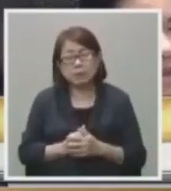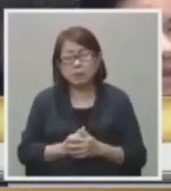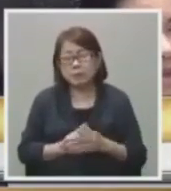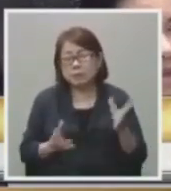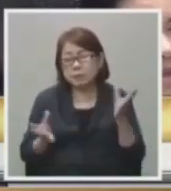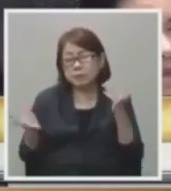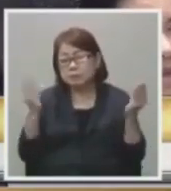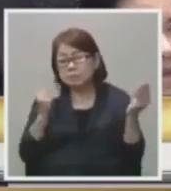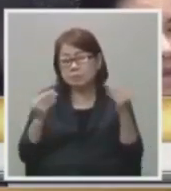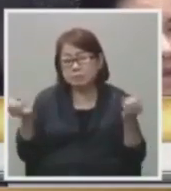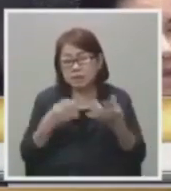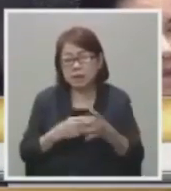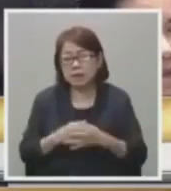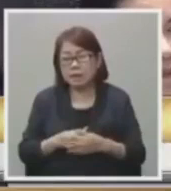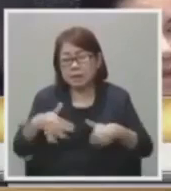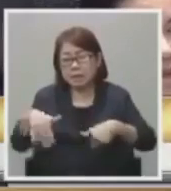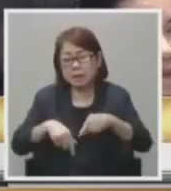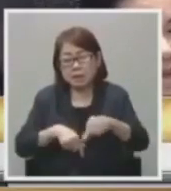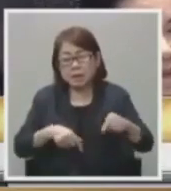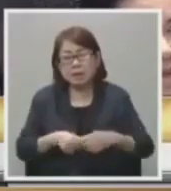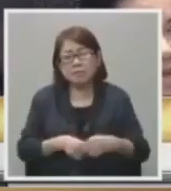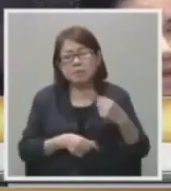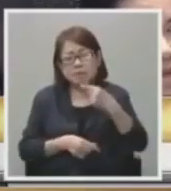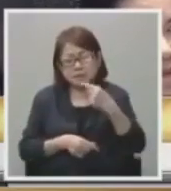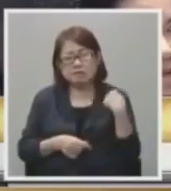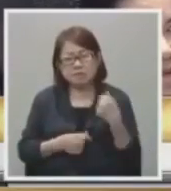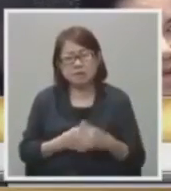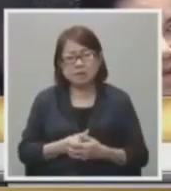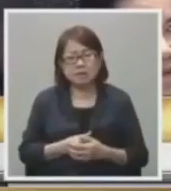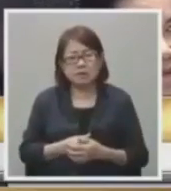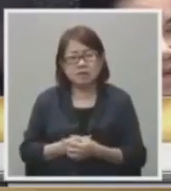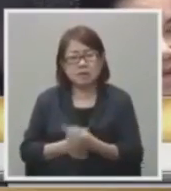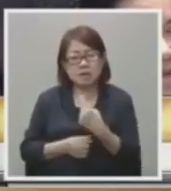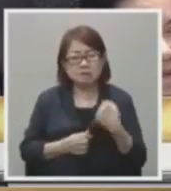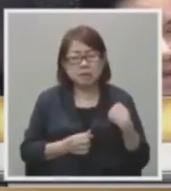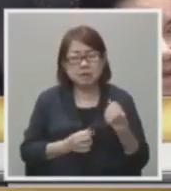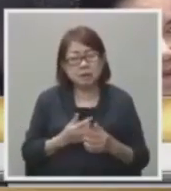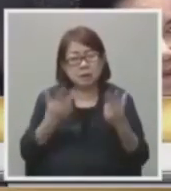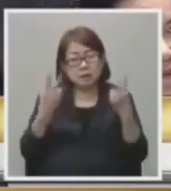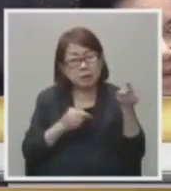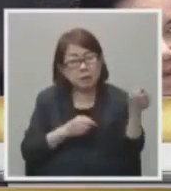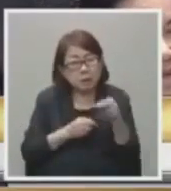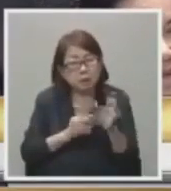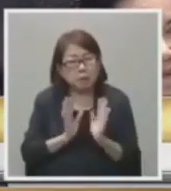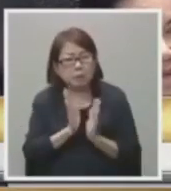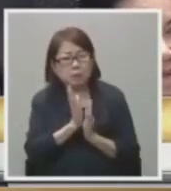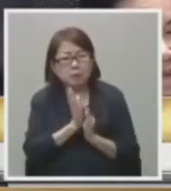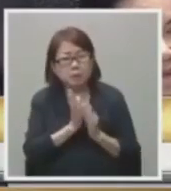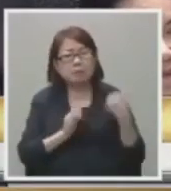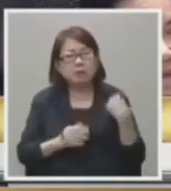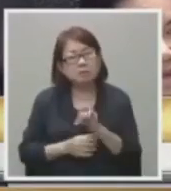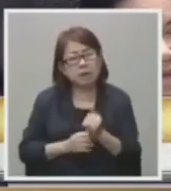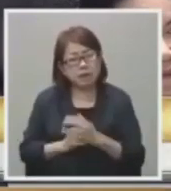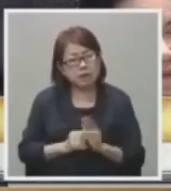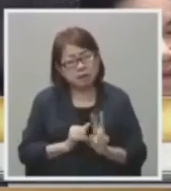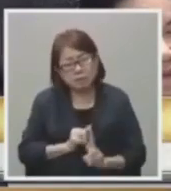ไรเขาอาจจะด่าผมบ้างแต่ท่านนายกเขาอาจจะชื่นชมท่านก็ได้ถ้าท่านเดินต